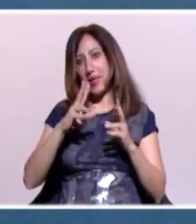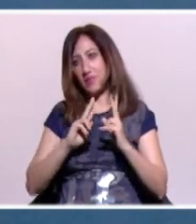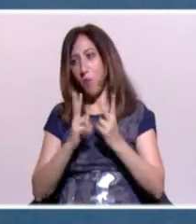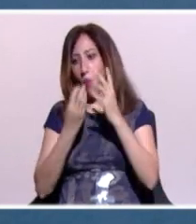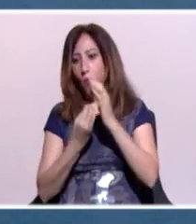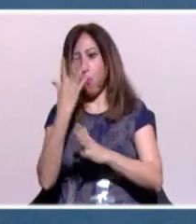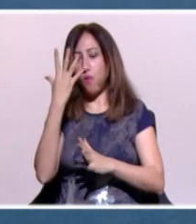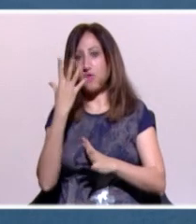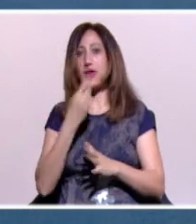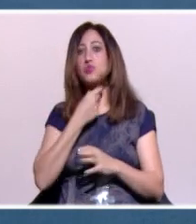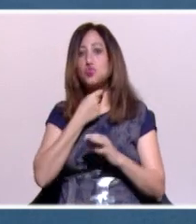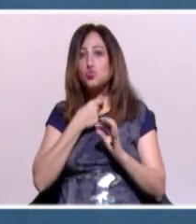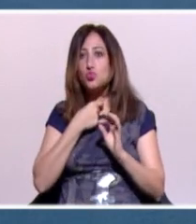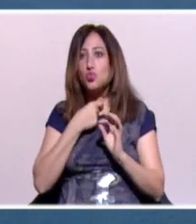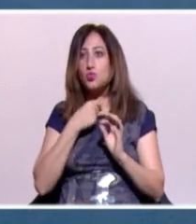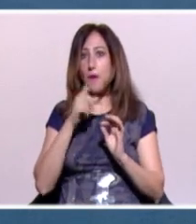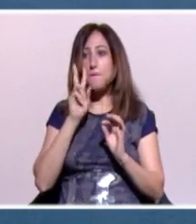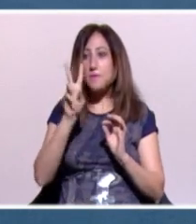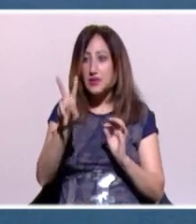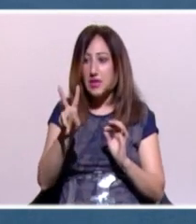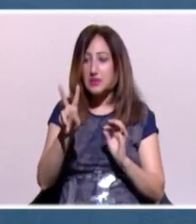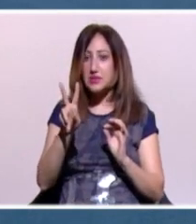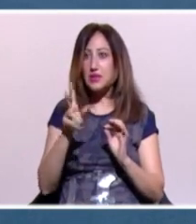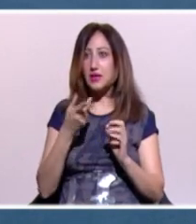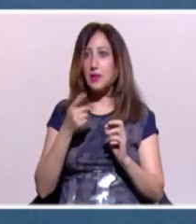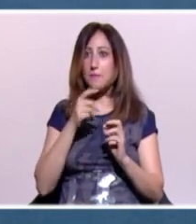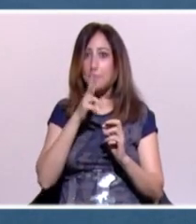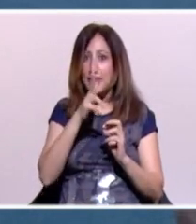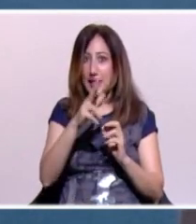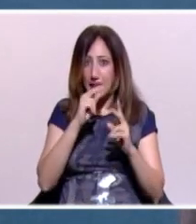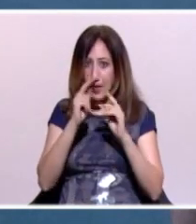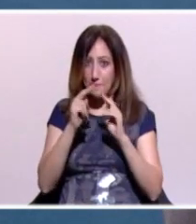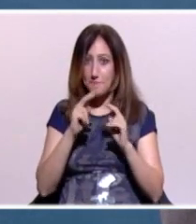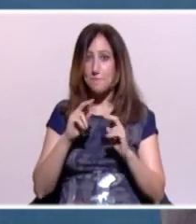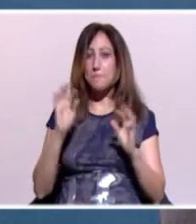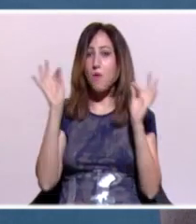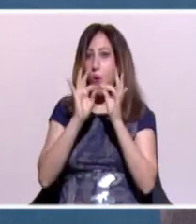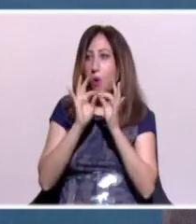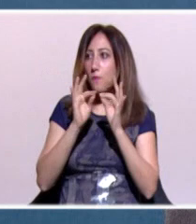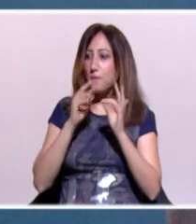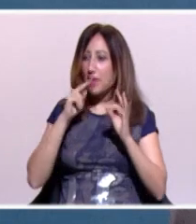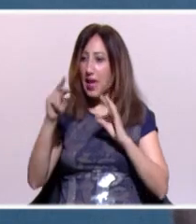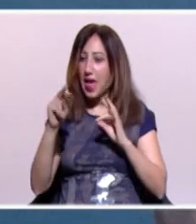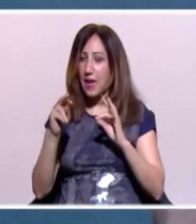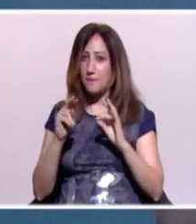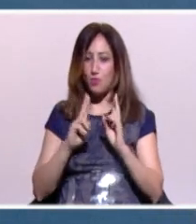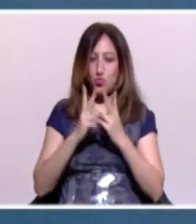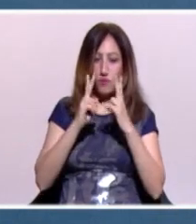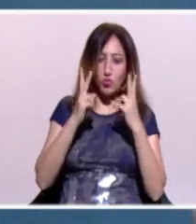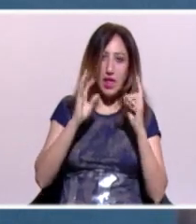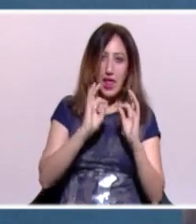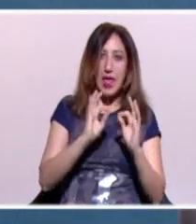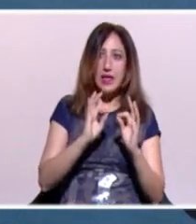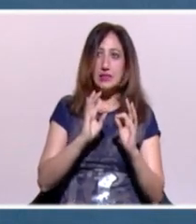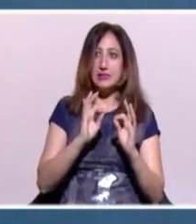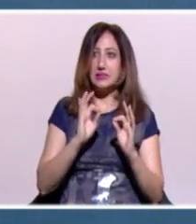فجأة بنفس التون ده بالنظرة دي بطريقة إلقائه لحد بيحب؟ فكان موضوع يعني مش